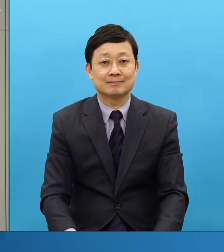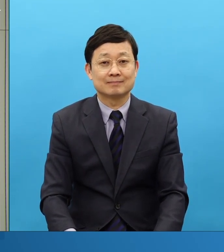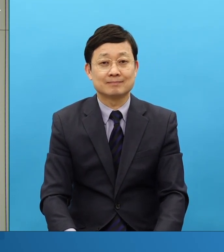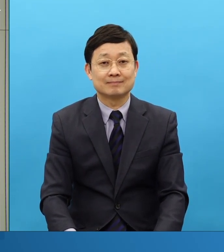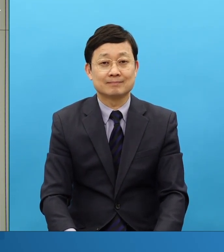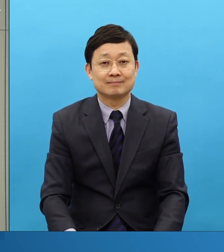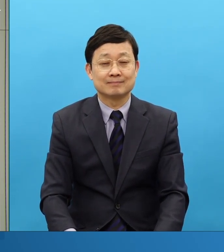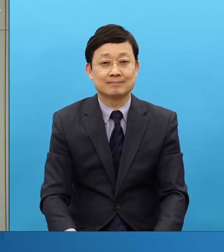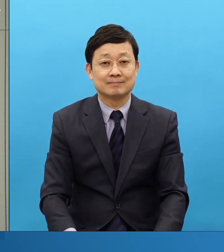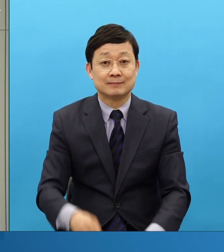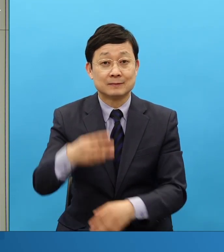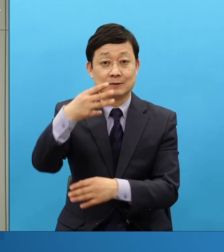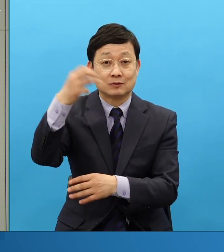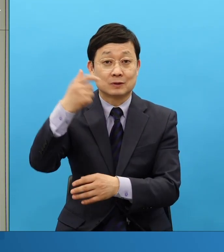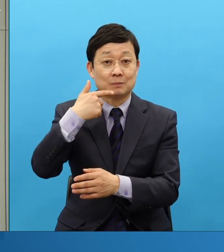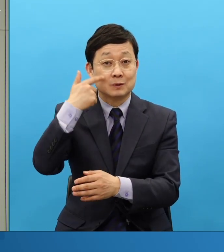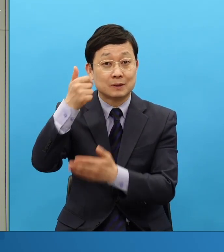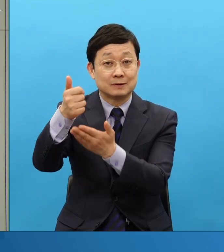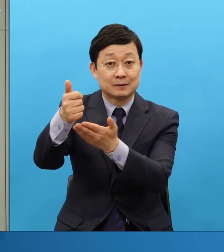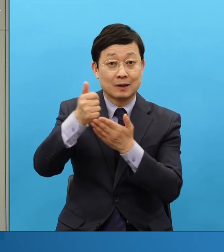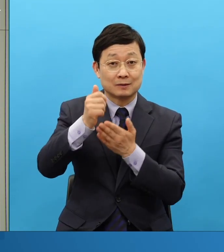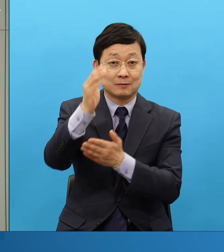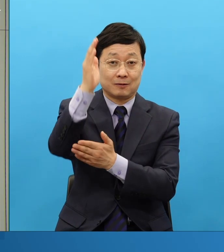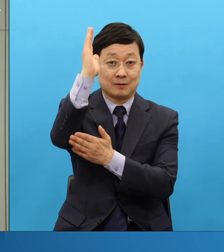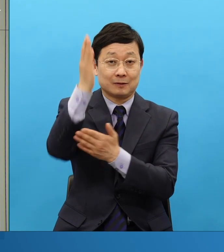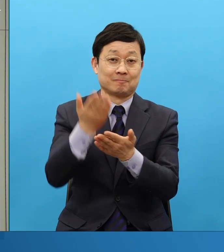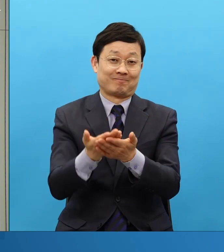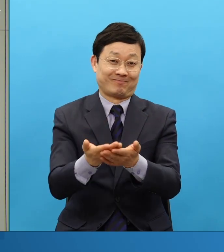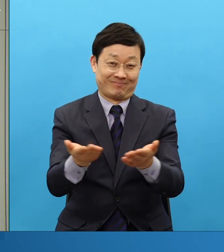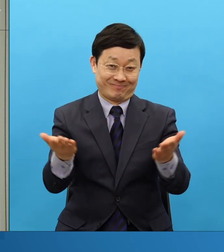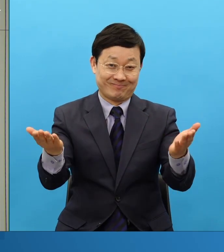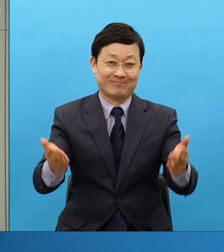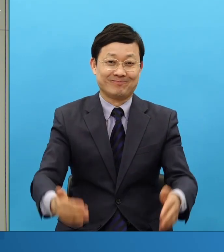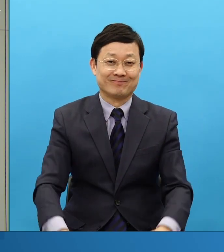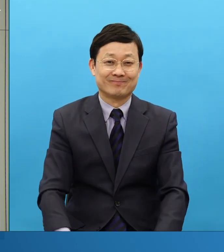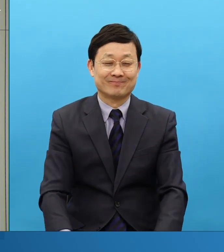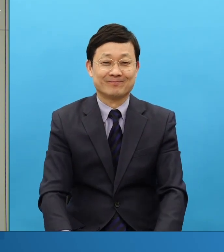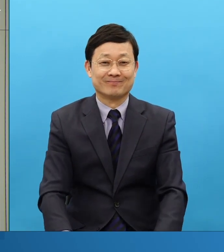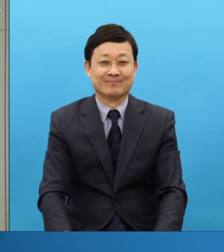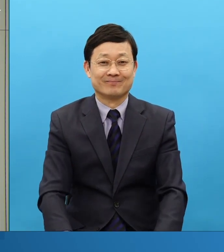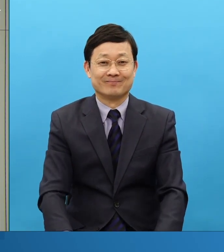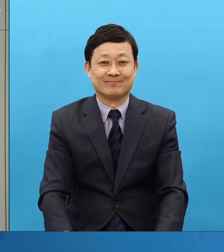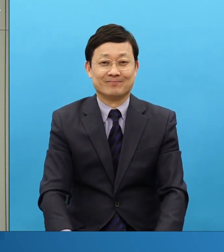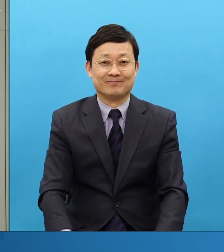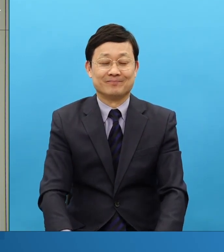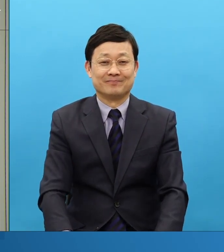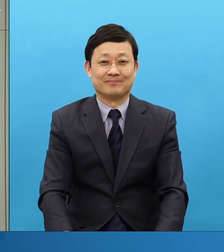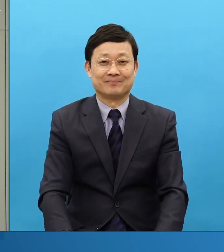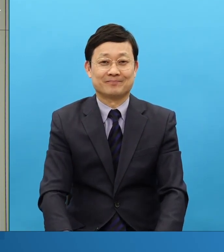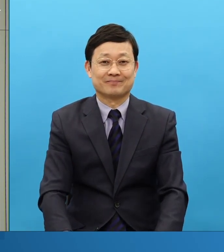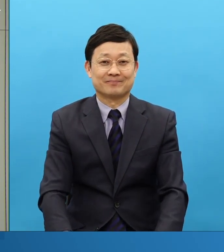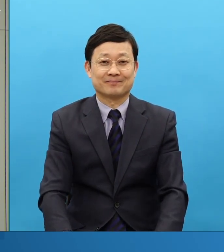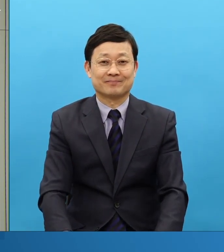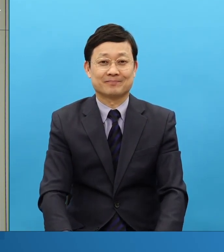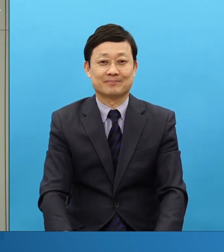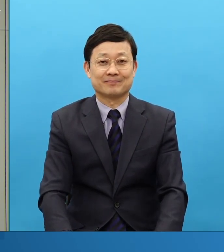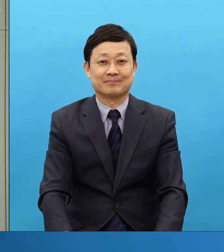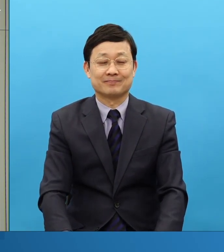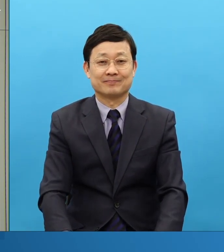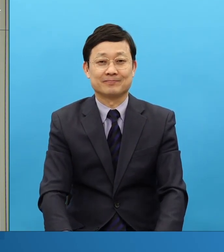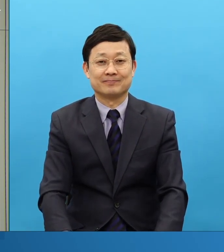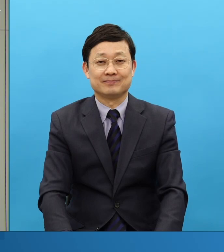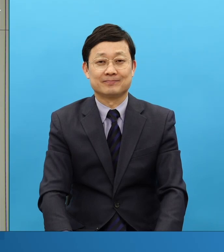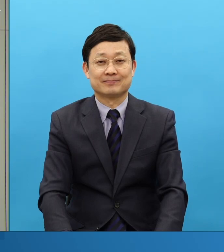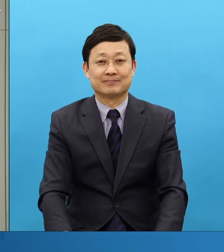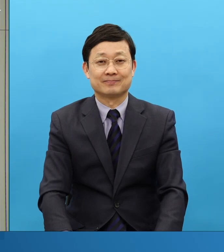세계복음화 상임위원회 총재 유광수 목사님 나오셔서 산업 선교 메시지 주시겠습니다. At the time, World Evangelization